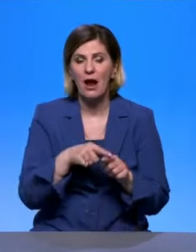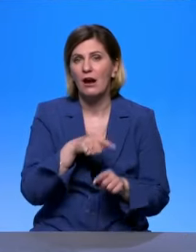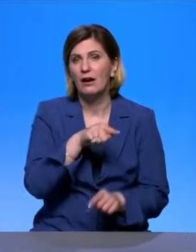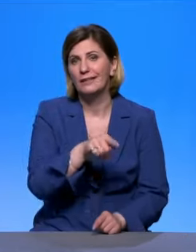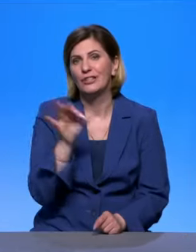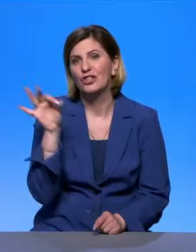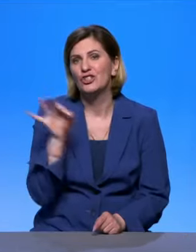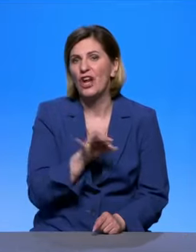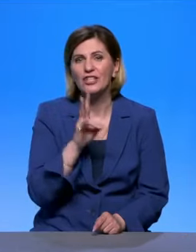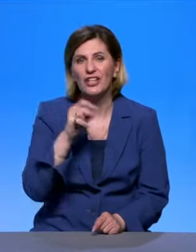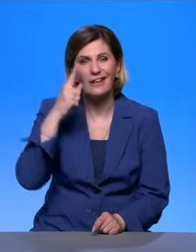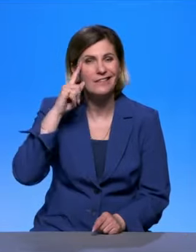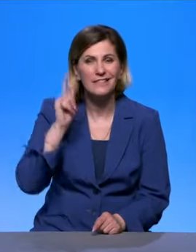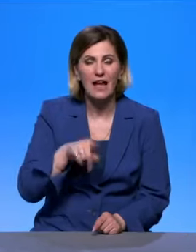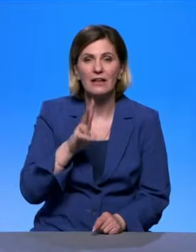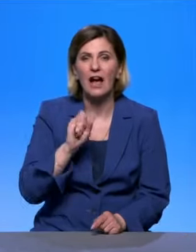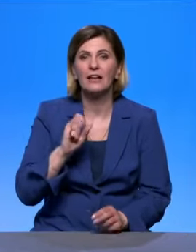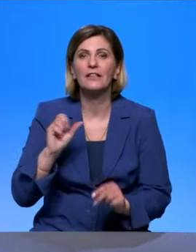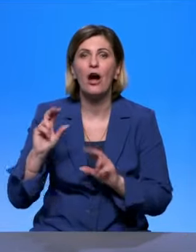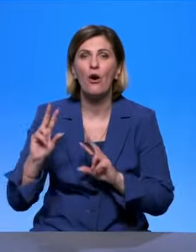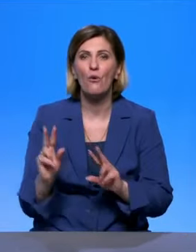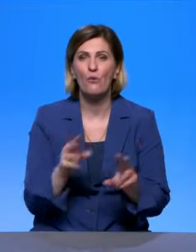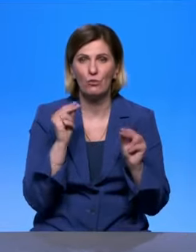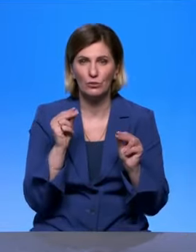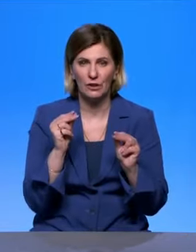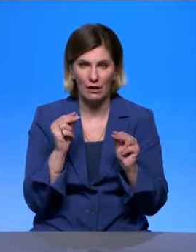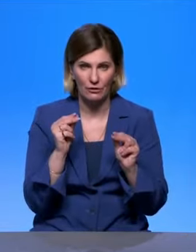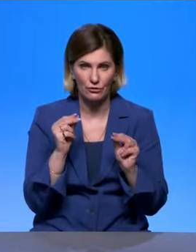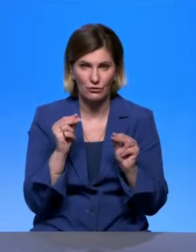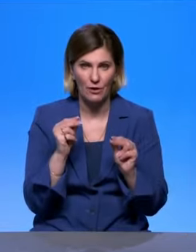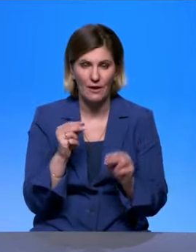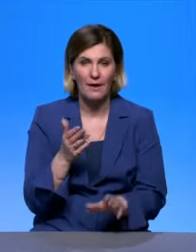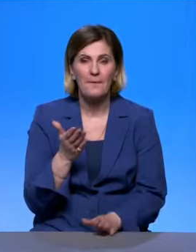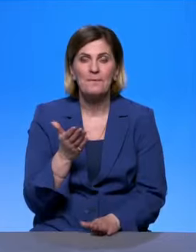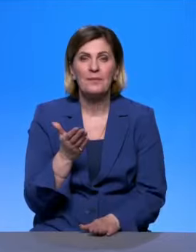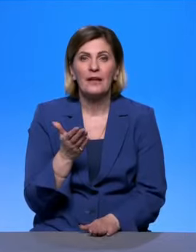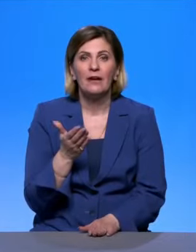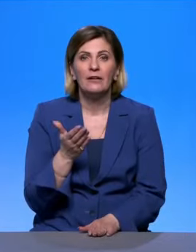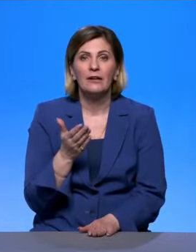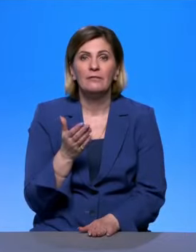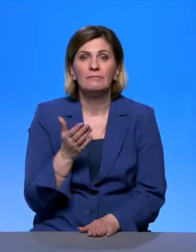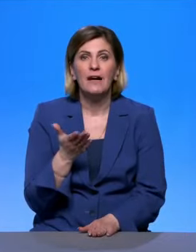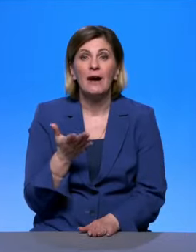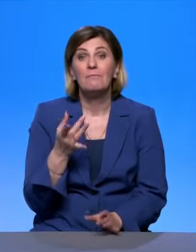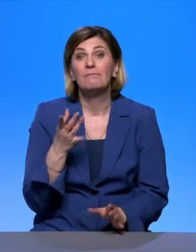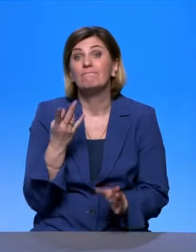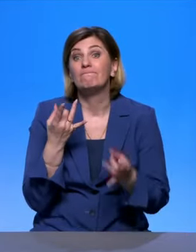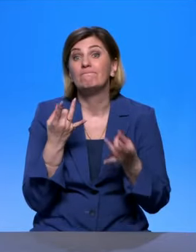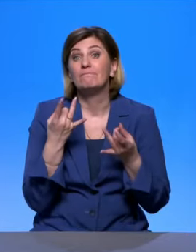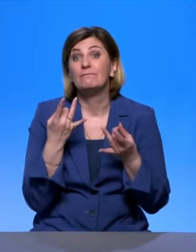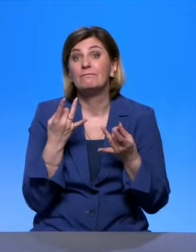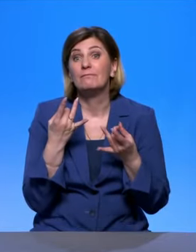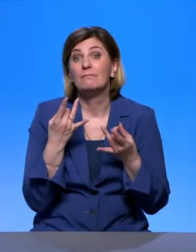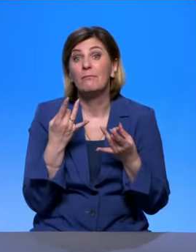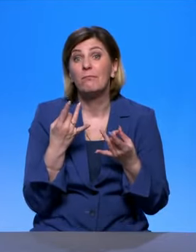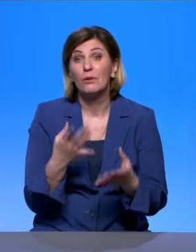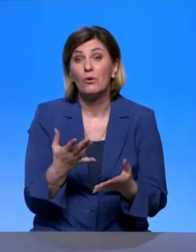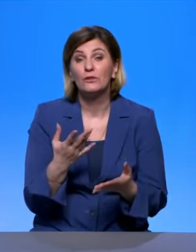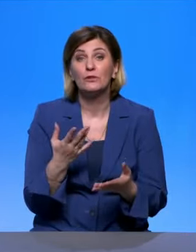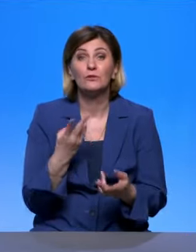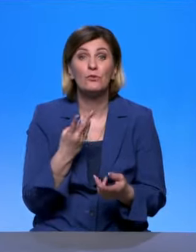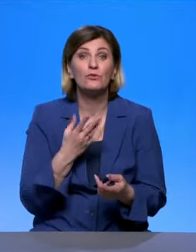удачу. Схему поступления можно проработать было не только в ЕГЭ, а просто додумав ту нашу